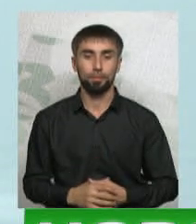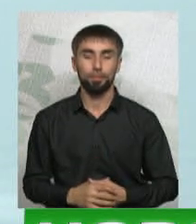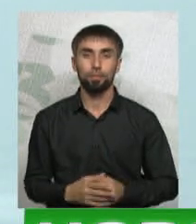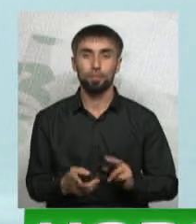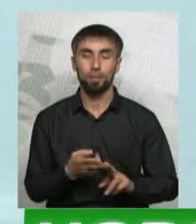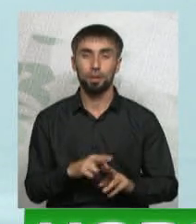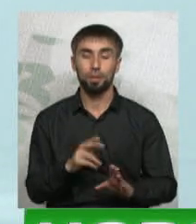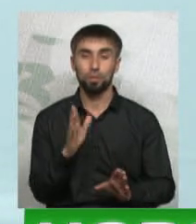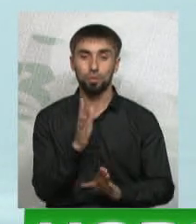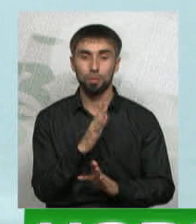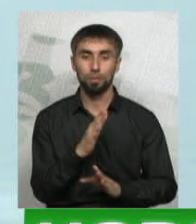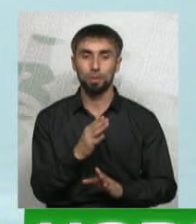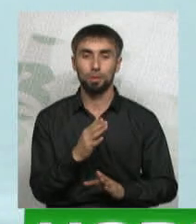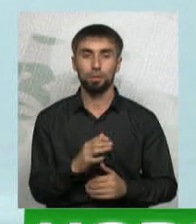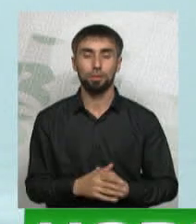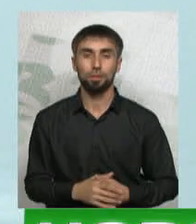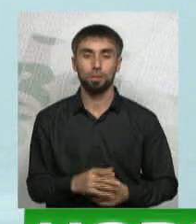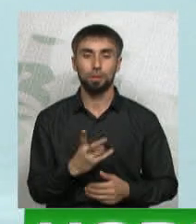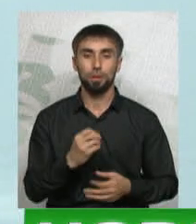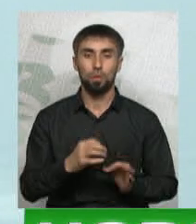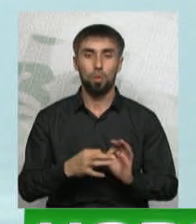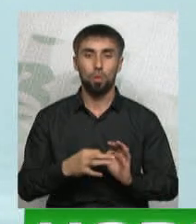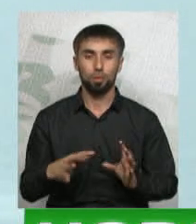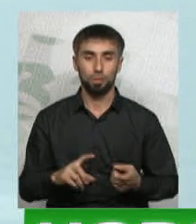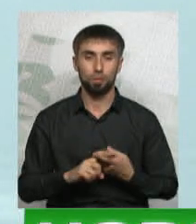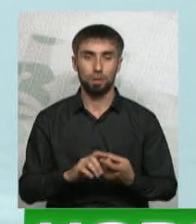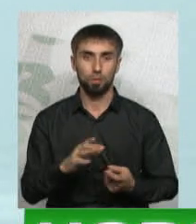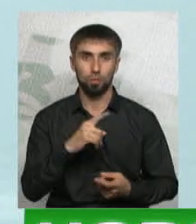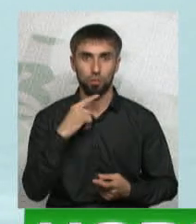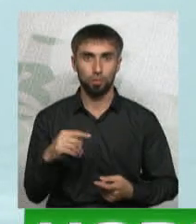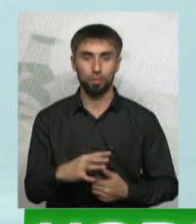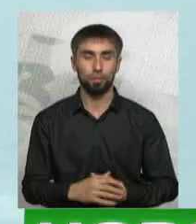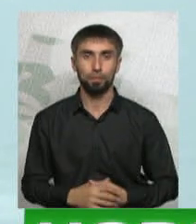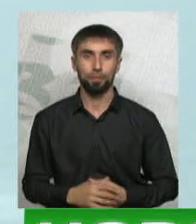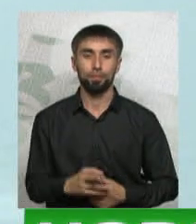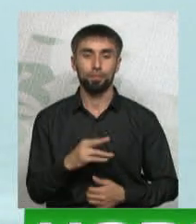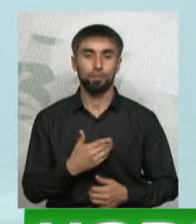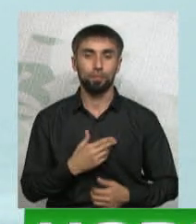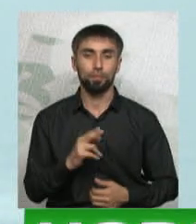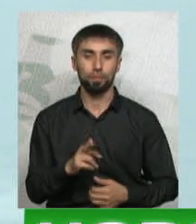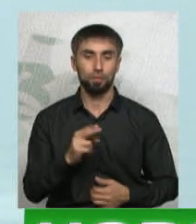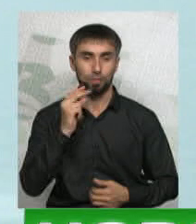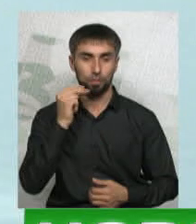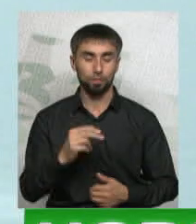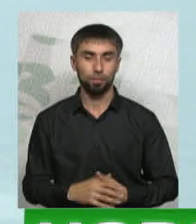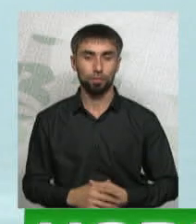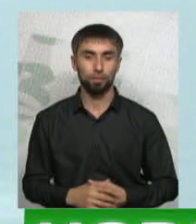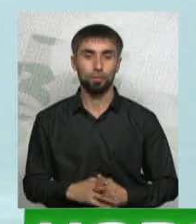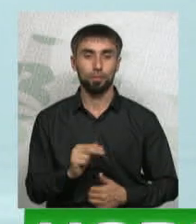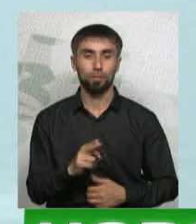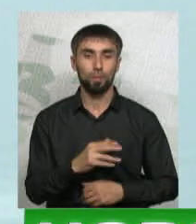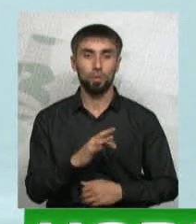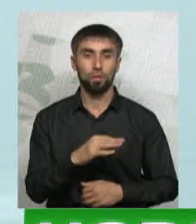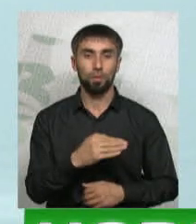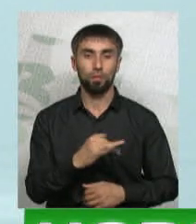Эта судьба неотрывно связана с Россией. Для меня, как мужчине, как